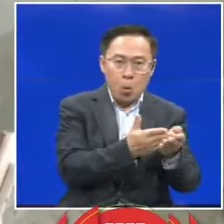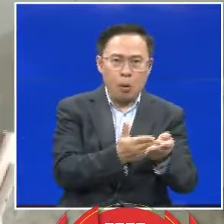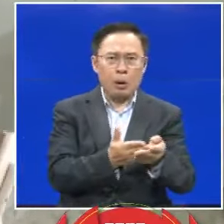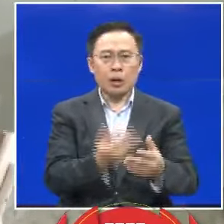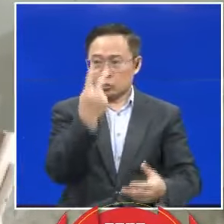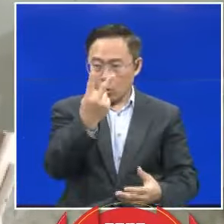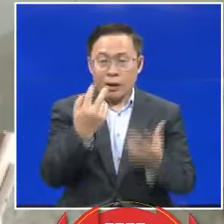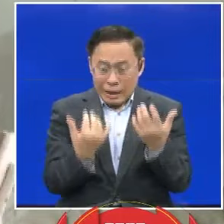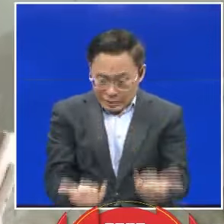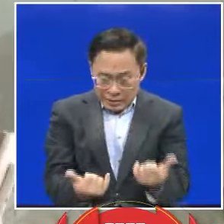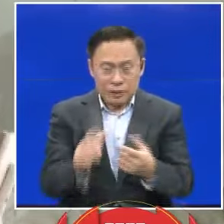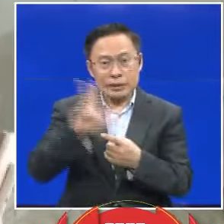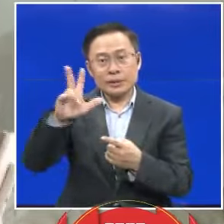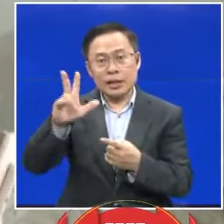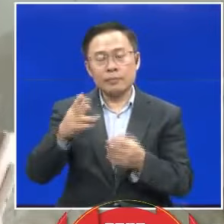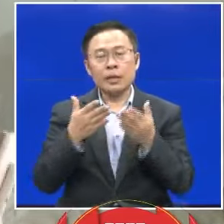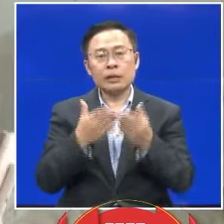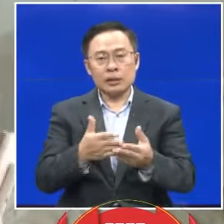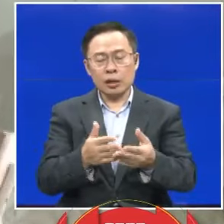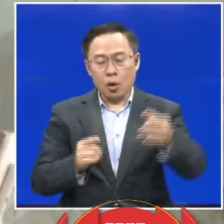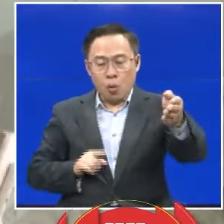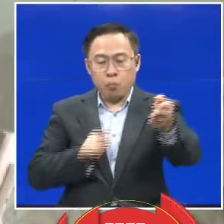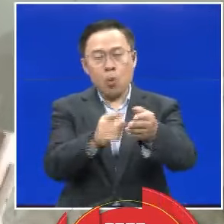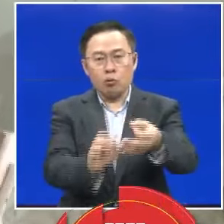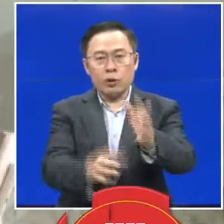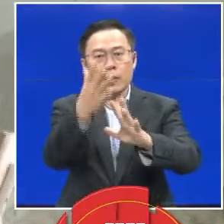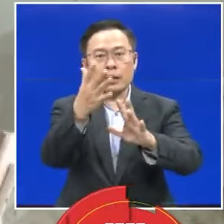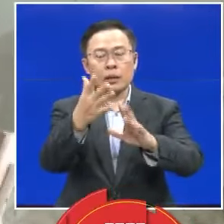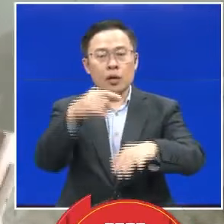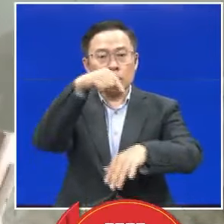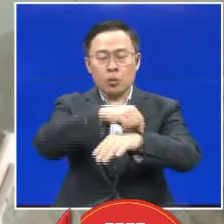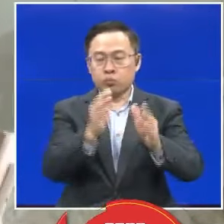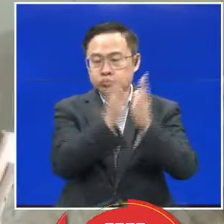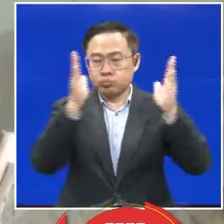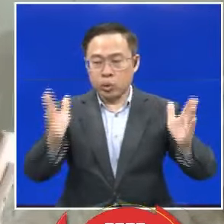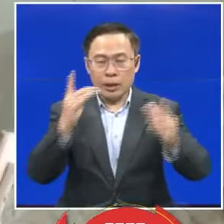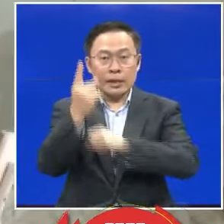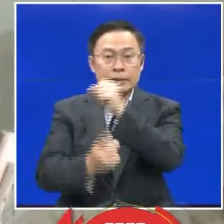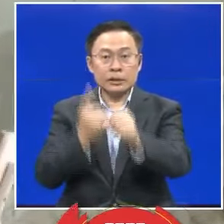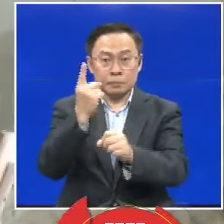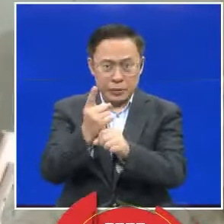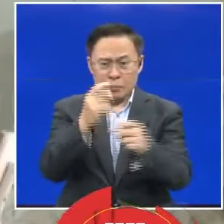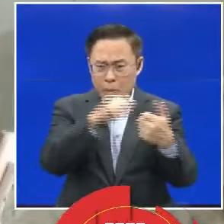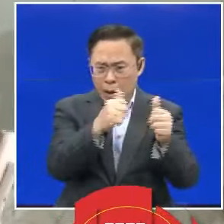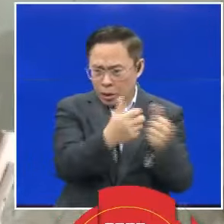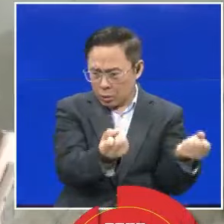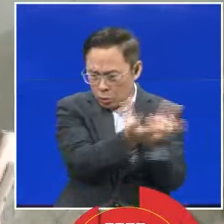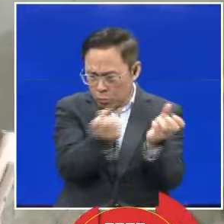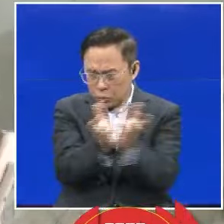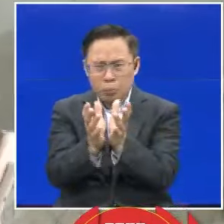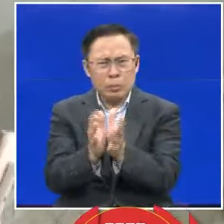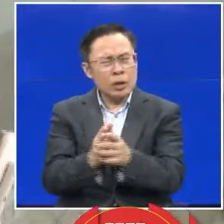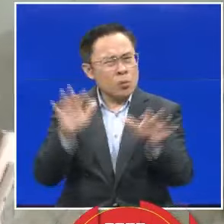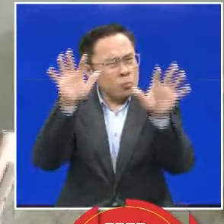ล่าสุดก็เป็นเหตุการณ์ครั้งเนี้ยนะครับทั้งหมดเกิดขึ้นเวลาแค่ปีกว่าๆเท่านั้นเองซึ่งในส่วนของการครั้งนี้เขาบอกว่ายัง